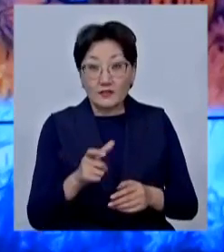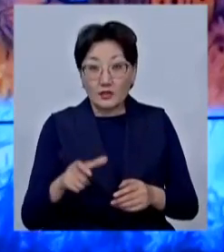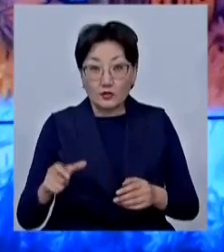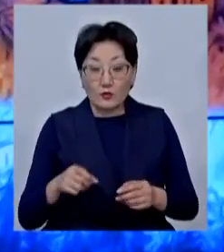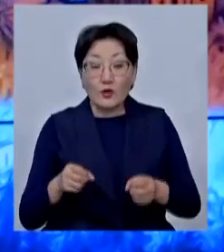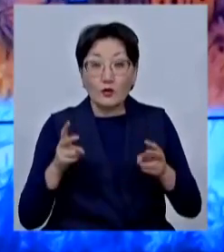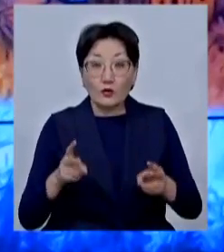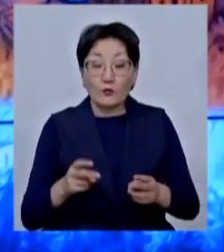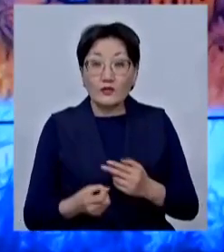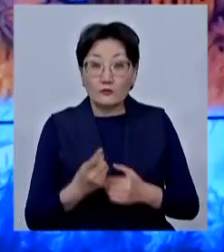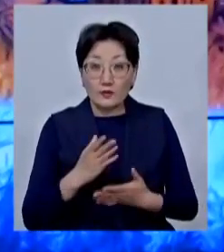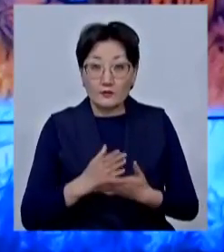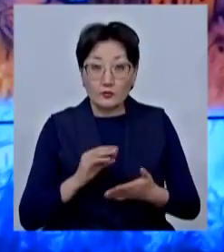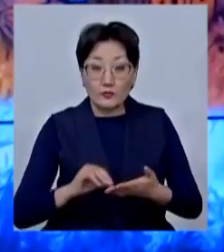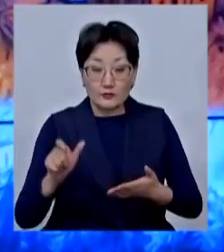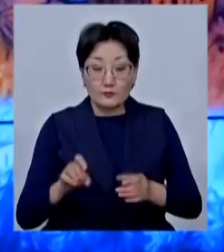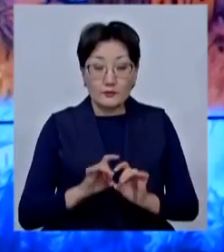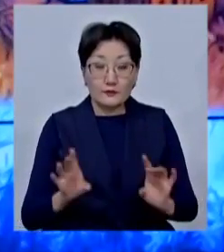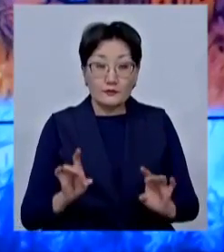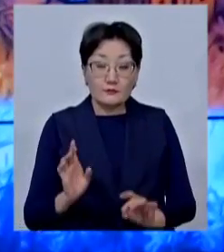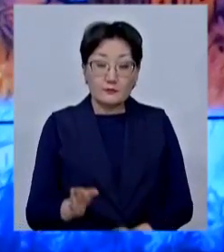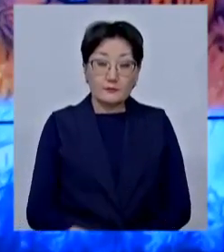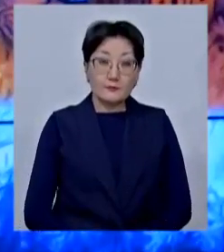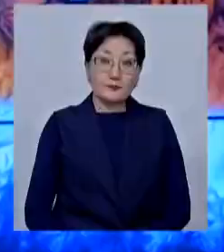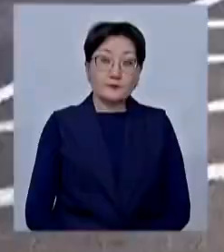қауіп төндіруде. Мерей Байет толығырақ баяндайды.